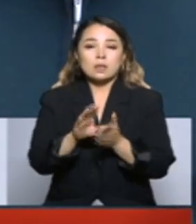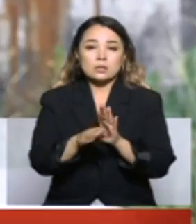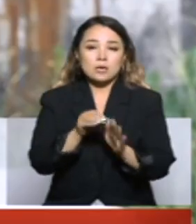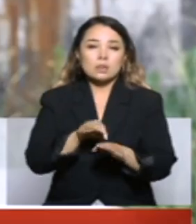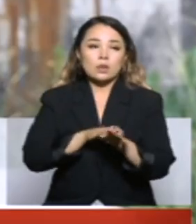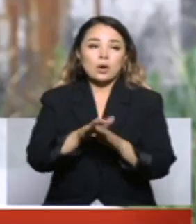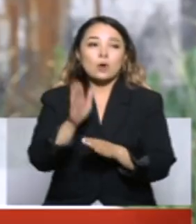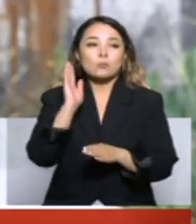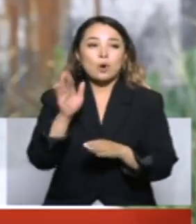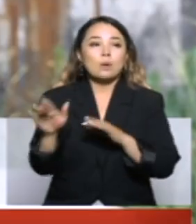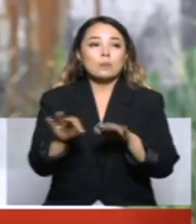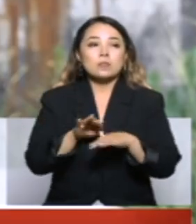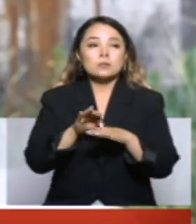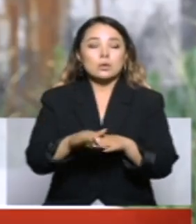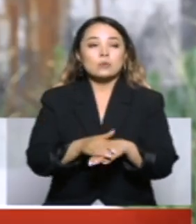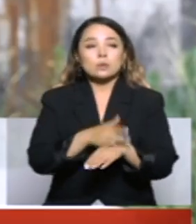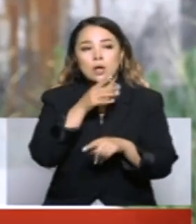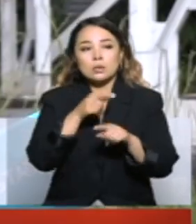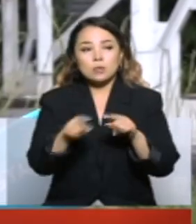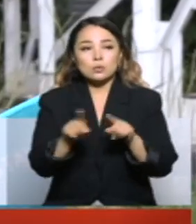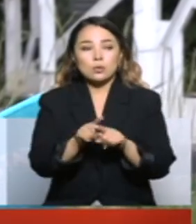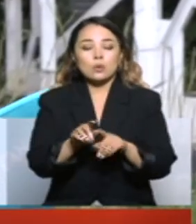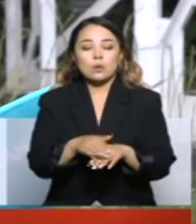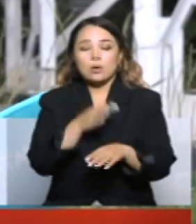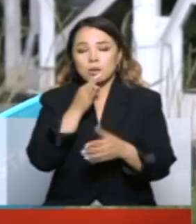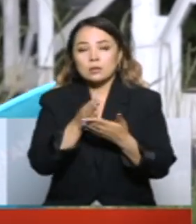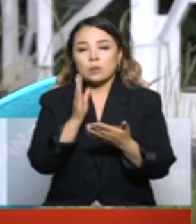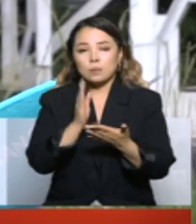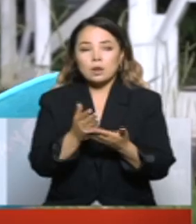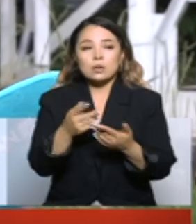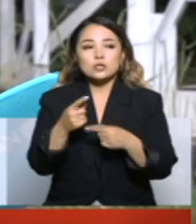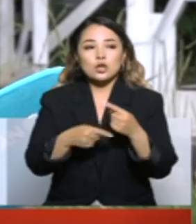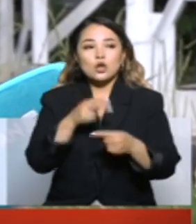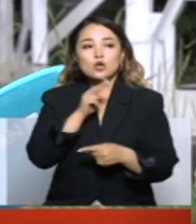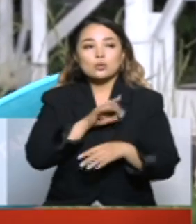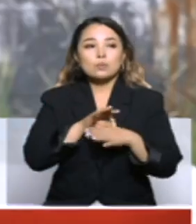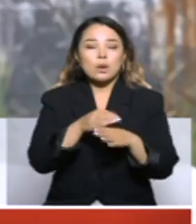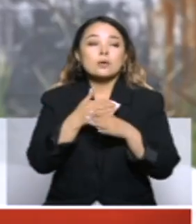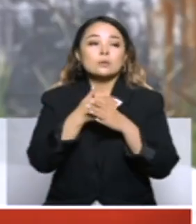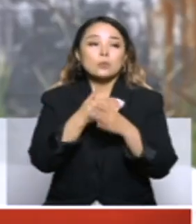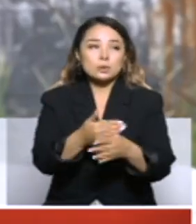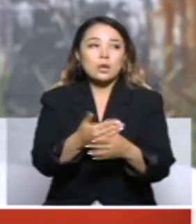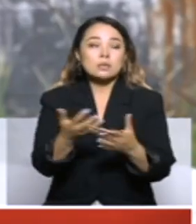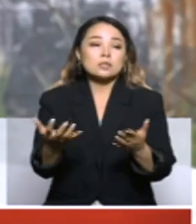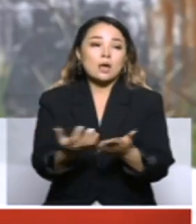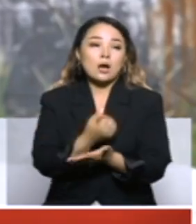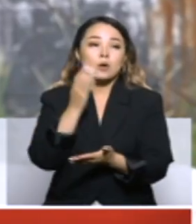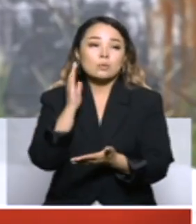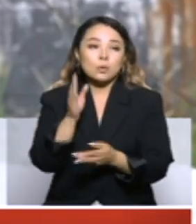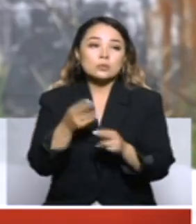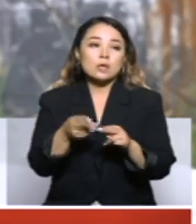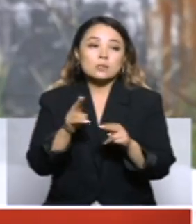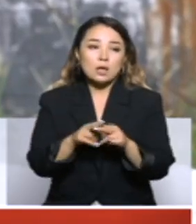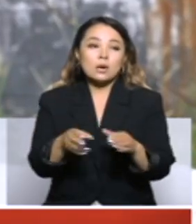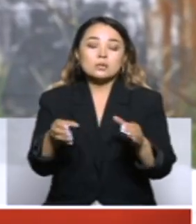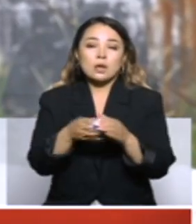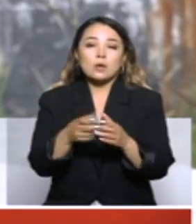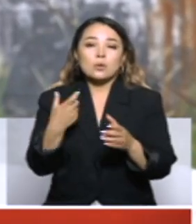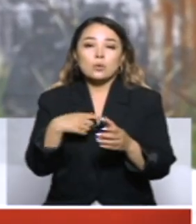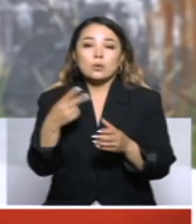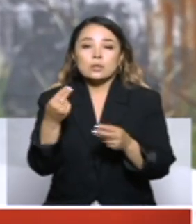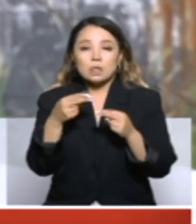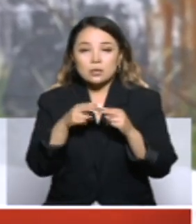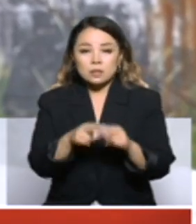таңдайтын болсақ, бұл процесс ұзақ уақытта алуы мүмкін дейді. Ендігі жұмыста спонсор табылса, сол спонсордың өз ақшасына